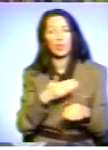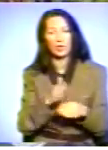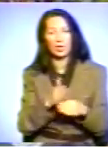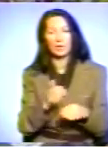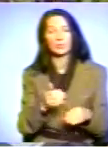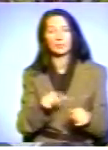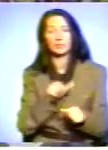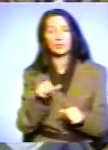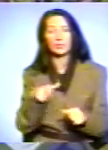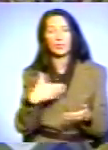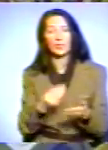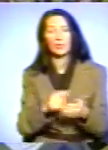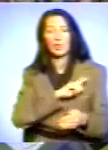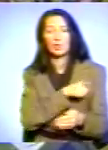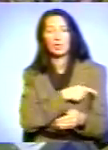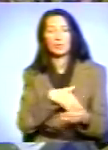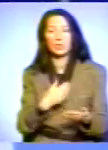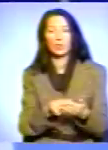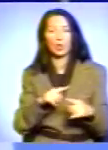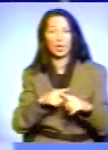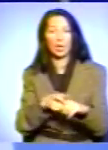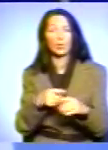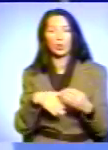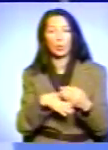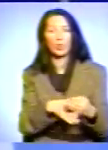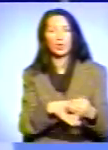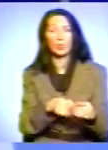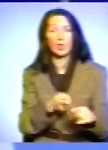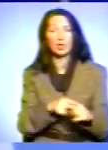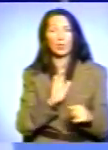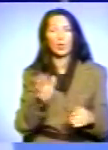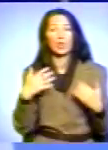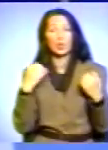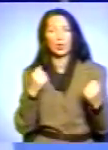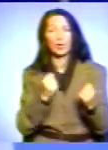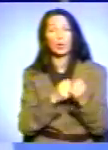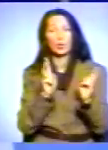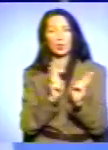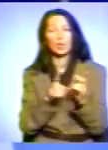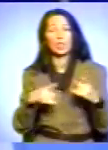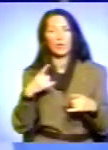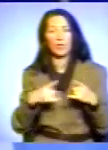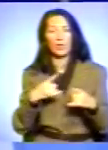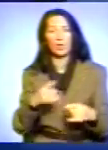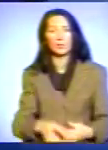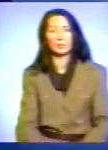силами, своєю технікою так само допоможемо. На цьому будьте здорові. До зустрічі в ефірі.